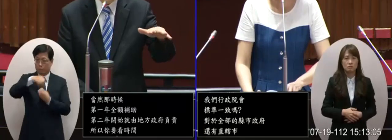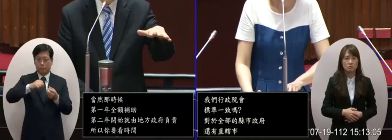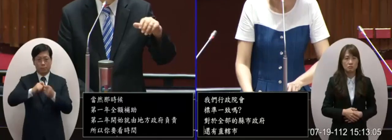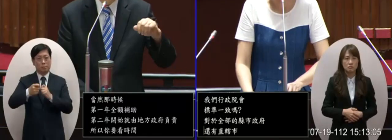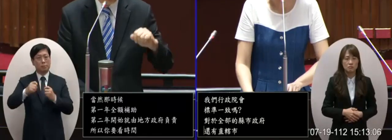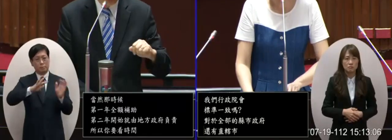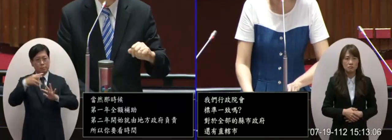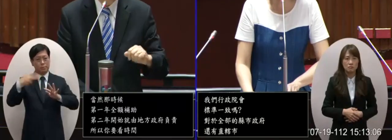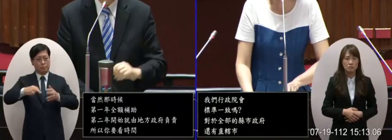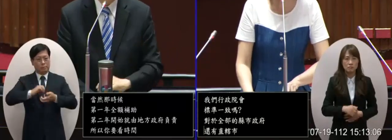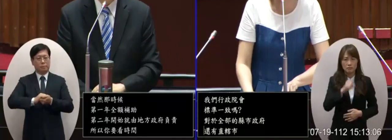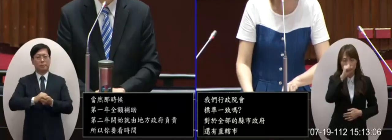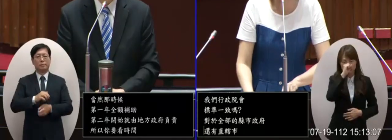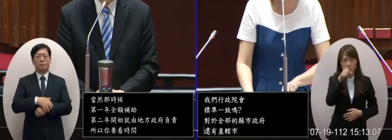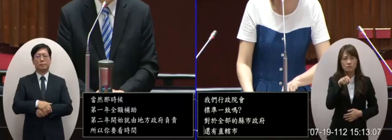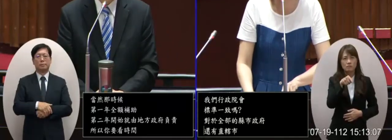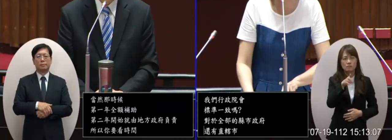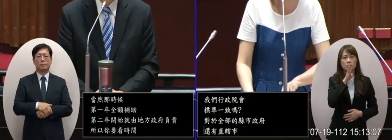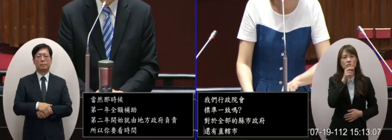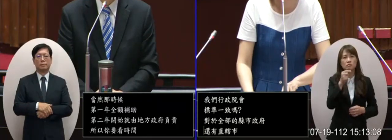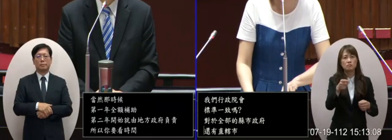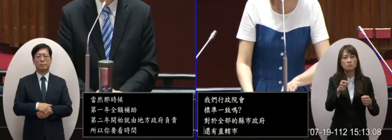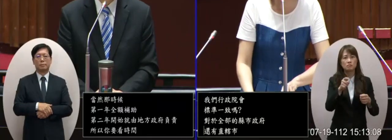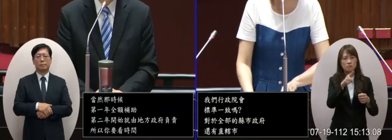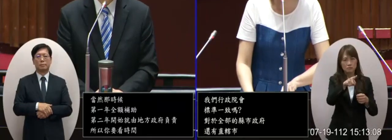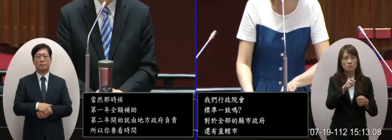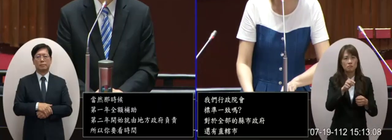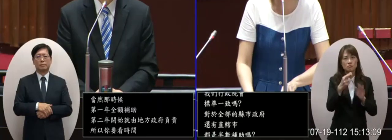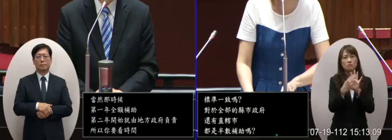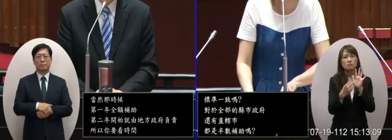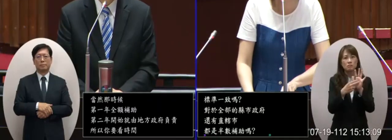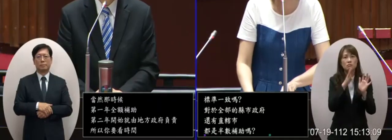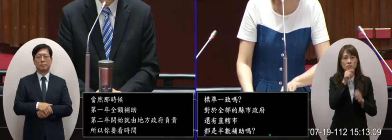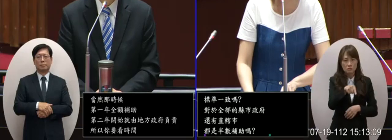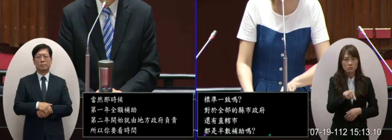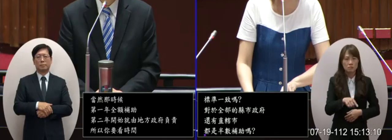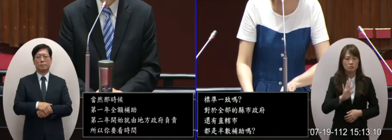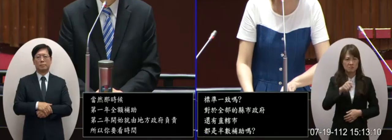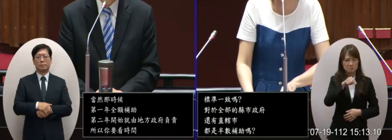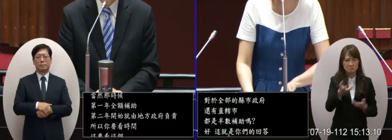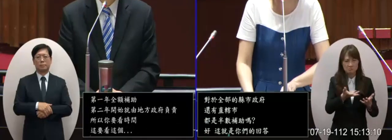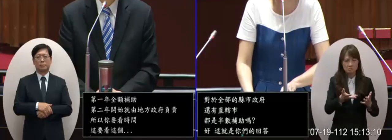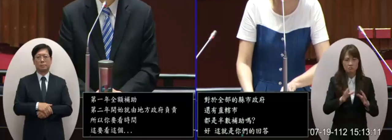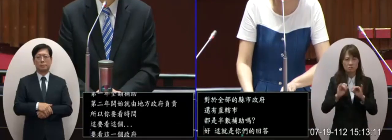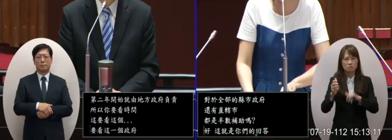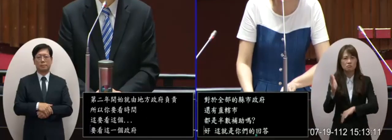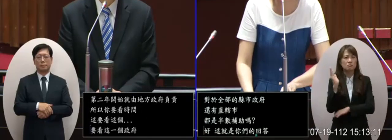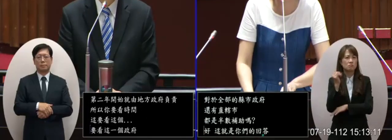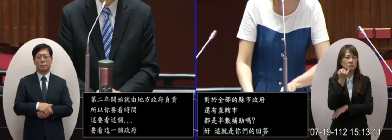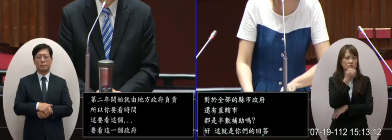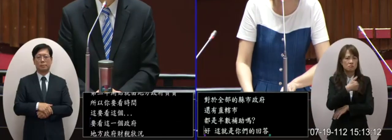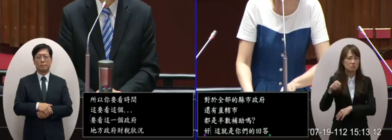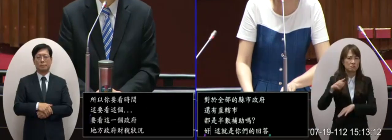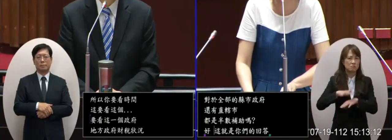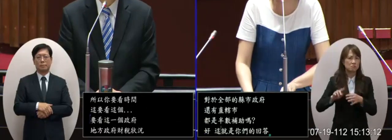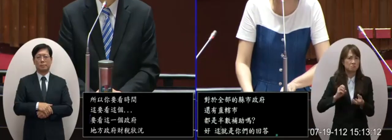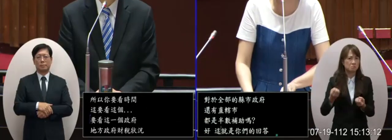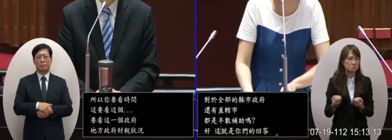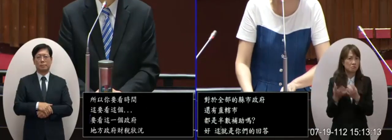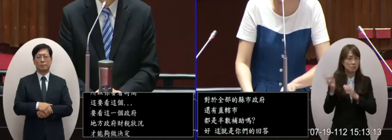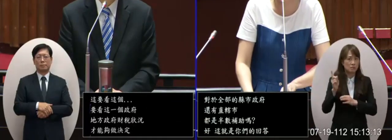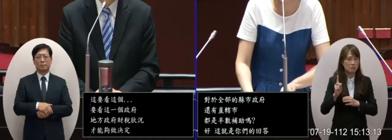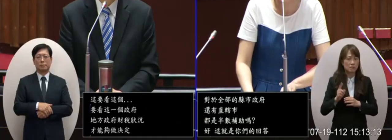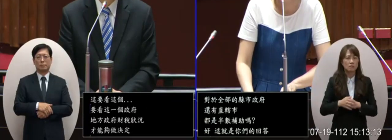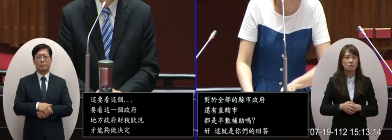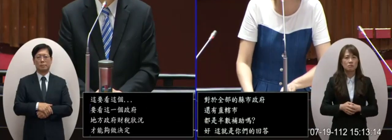况才能够做决定。 好，这就是你们的回答。那这一点其实让地方政府最后可能会出现了差